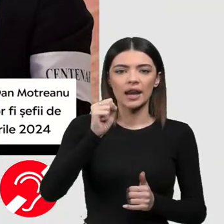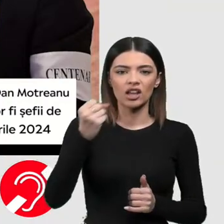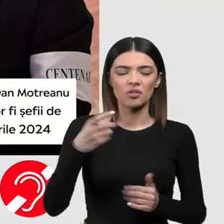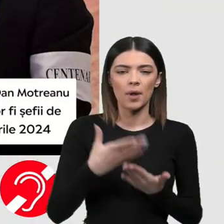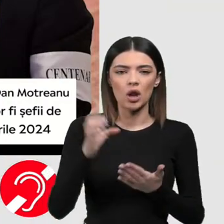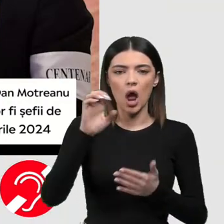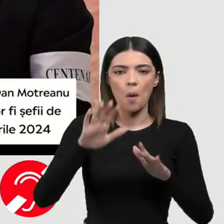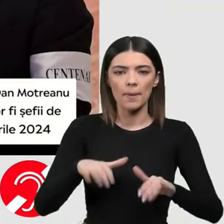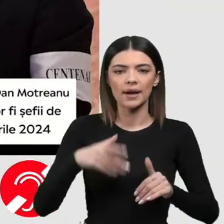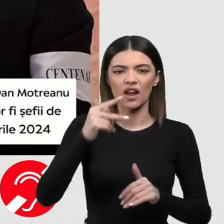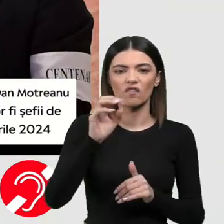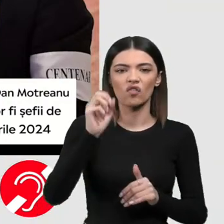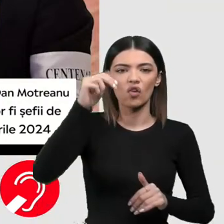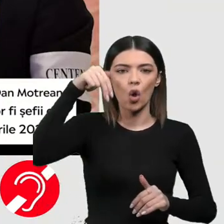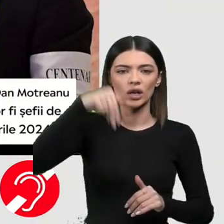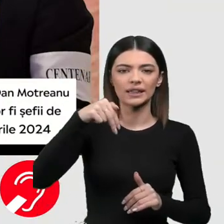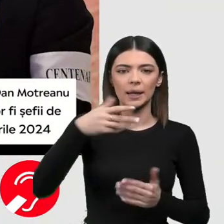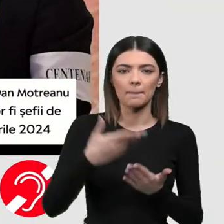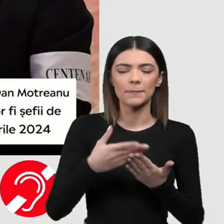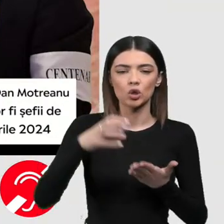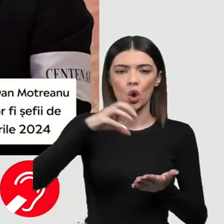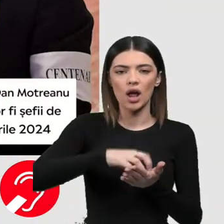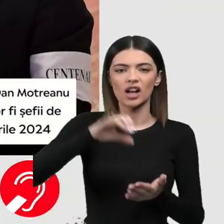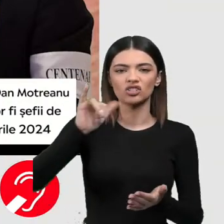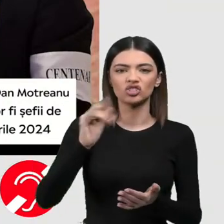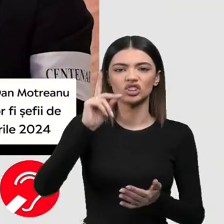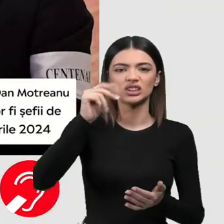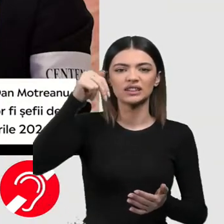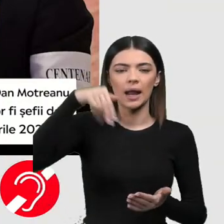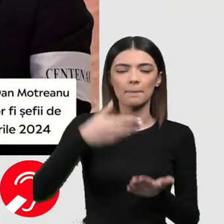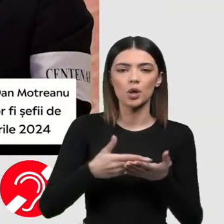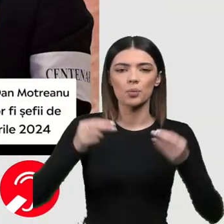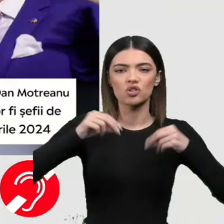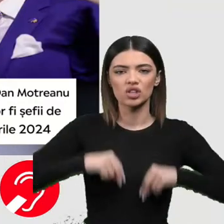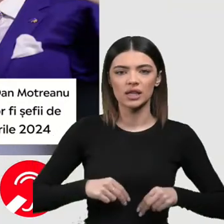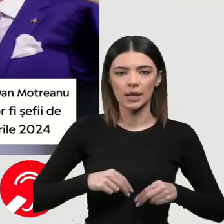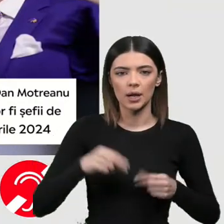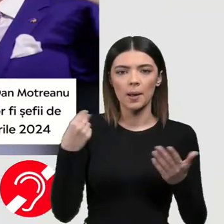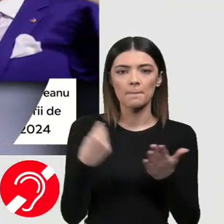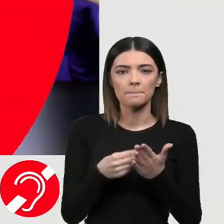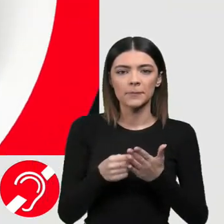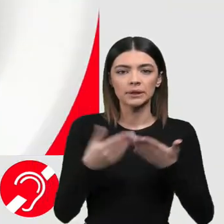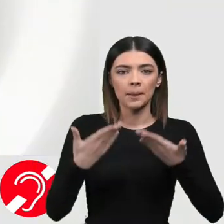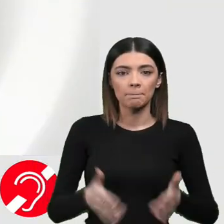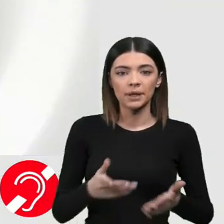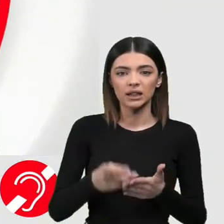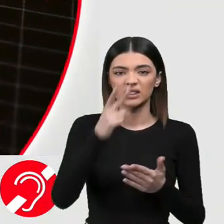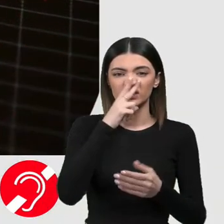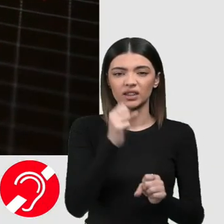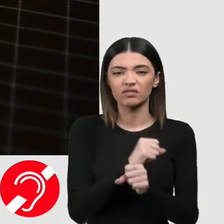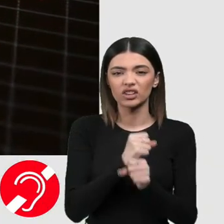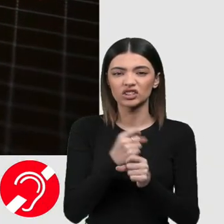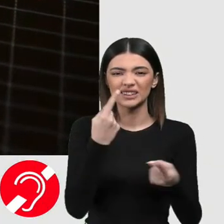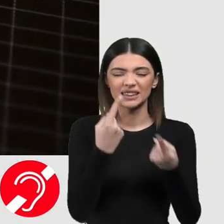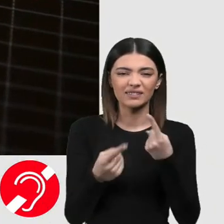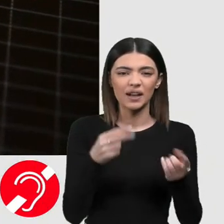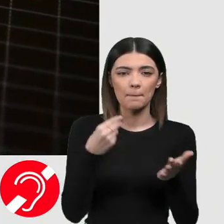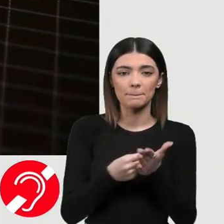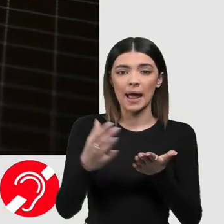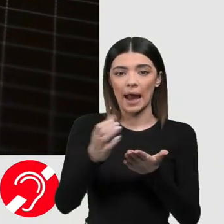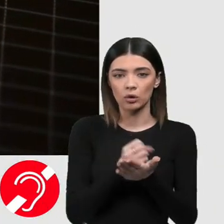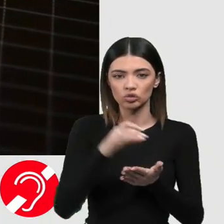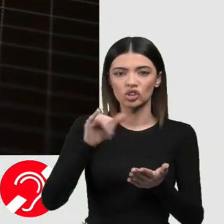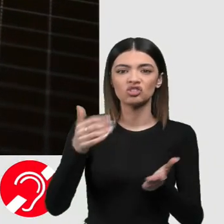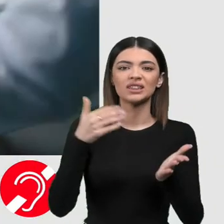Bogdan pentru europarlamentare, Florin Roman pentru locale și Dan Motreanu pentru cele prezidențiale. Și deficitul bugetar, adică